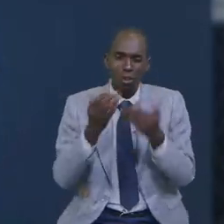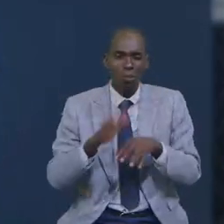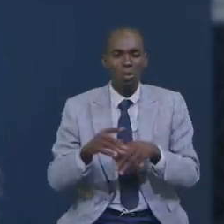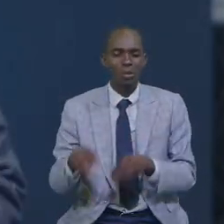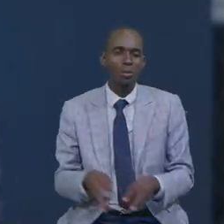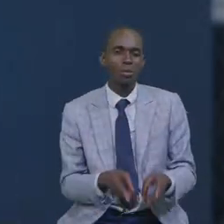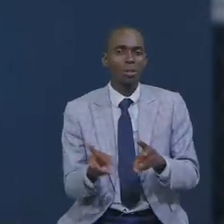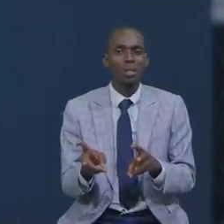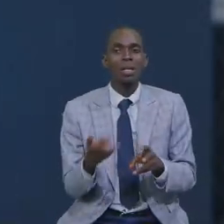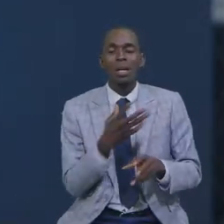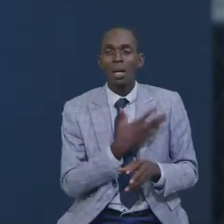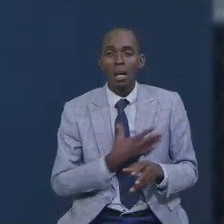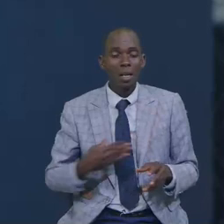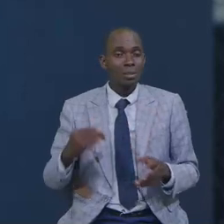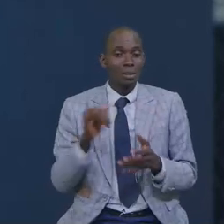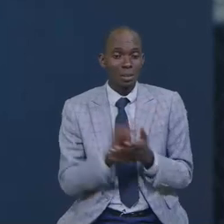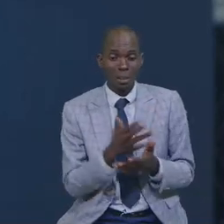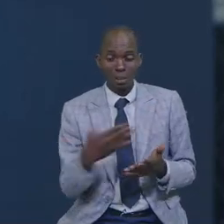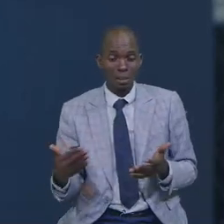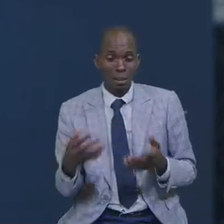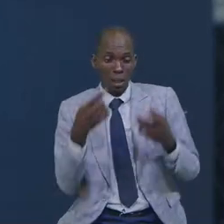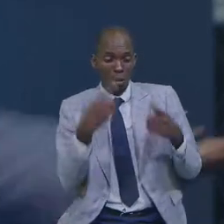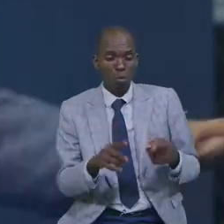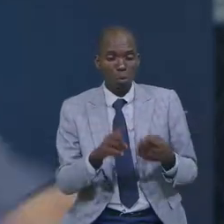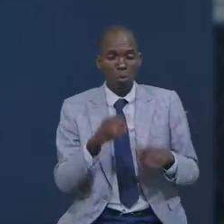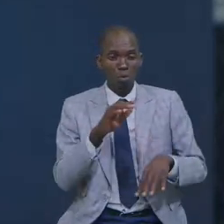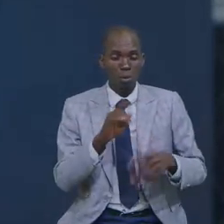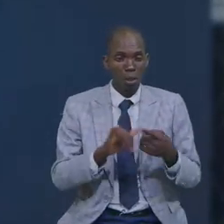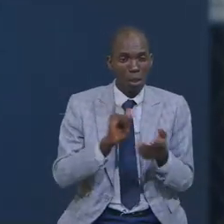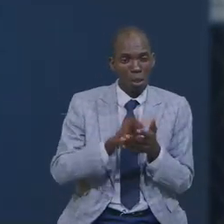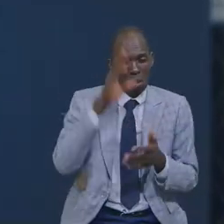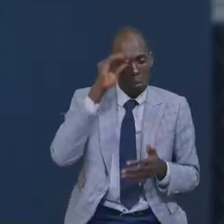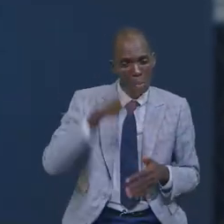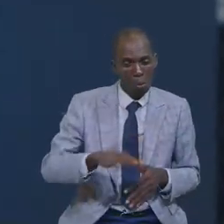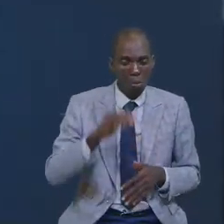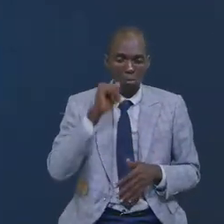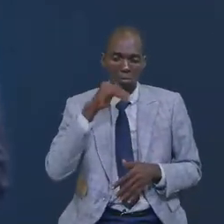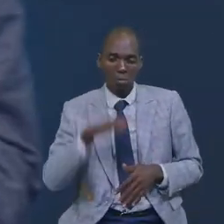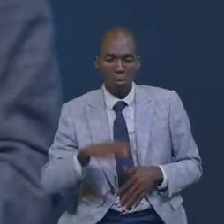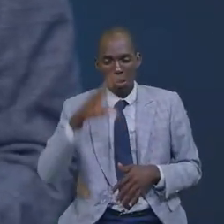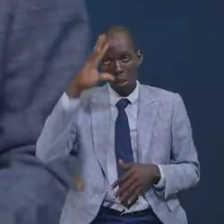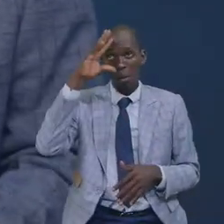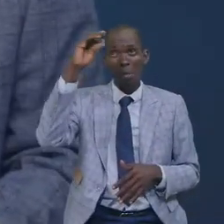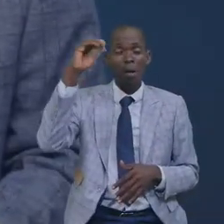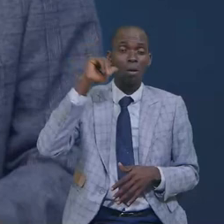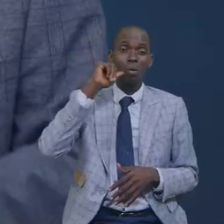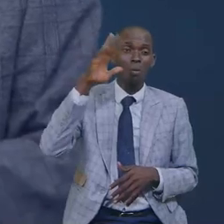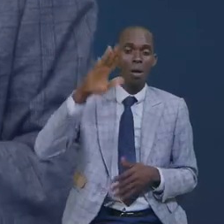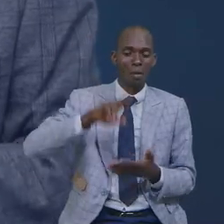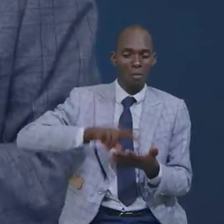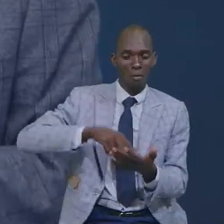taxi la chose saisit le garçon cette ou bien cette fille ou cet homme cette femme